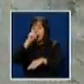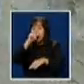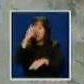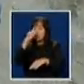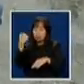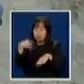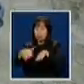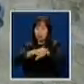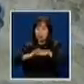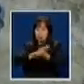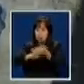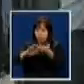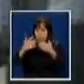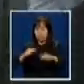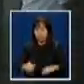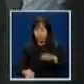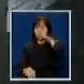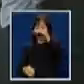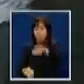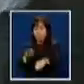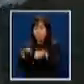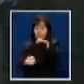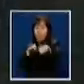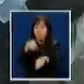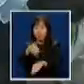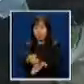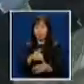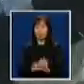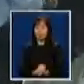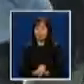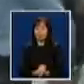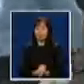นี่เอาแล้วก็ครบขั้นตอนนะฮะเดี๋ยวเข้าไปข้างในนะฮะ คุณนัดเท่าไหร่เนี่ย